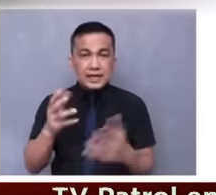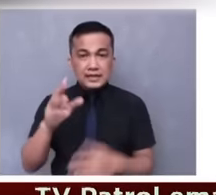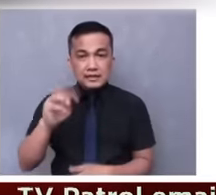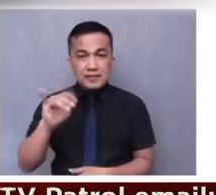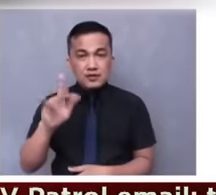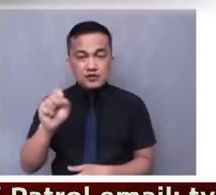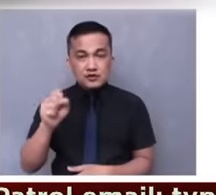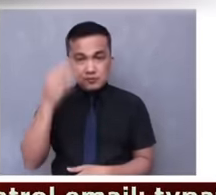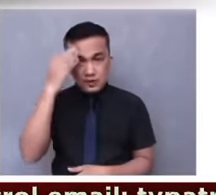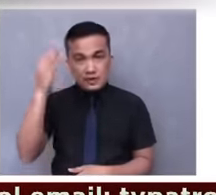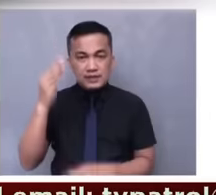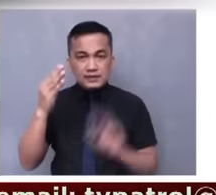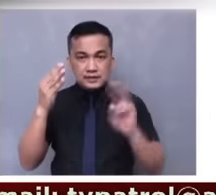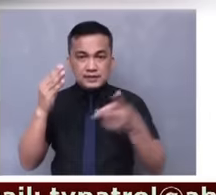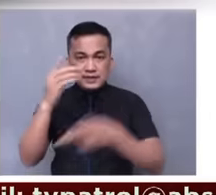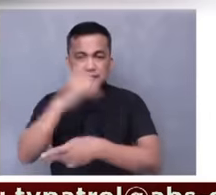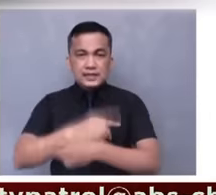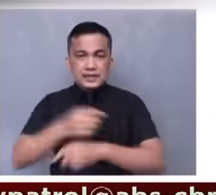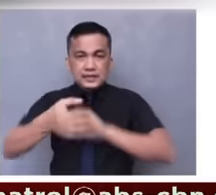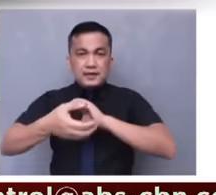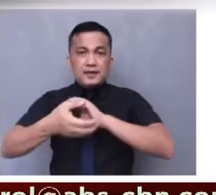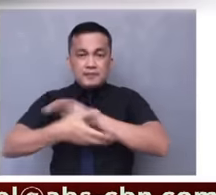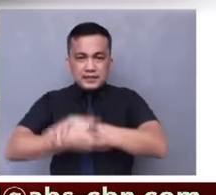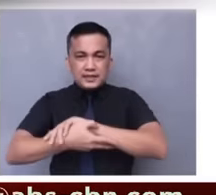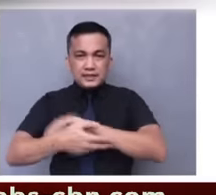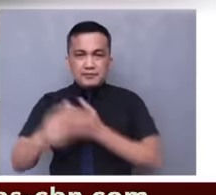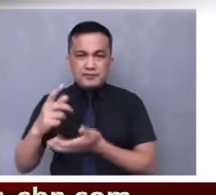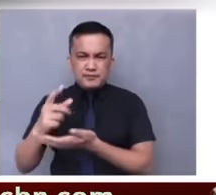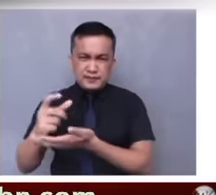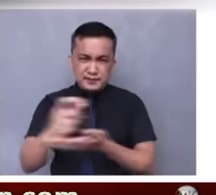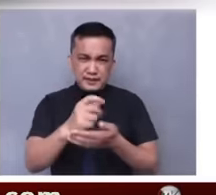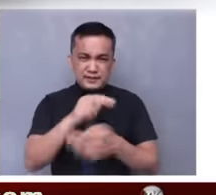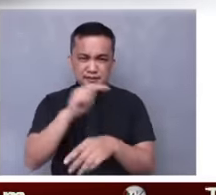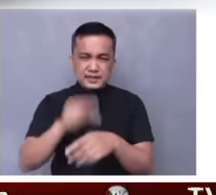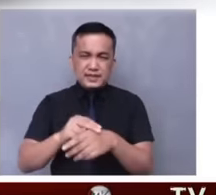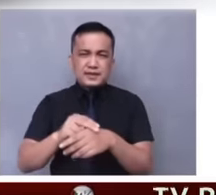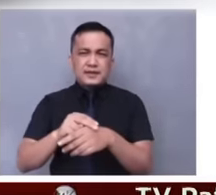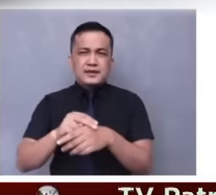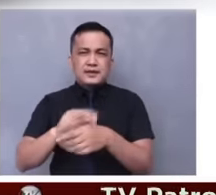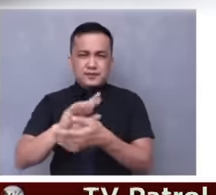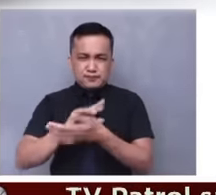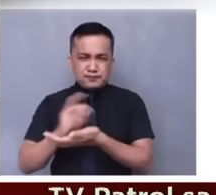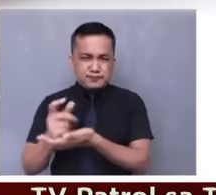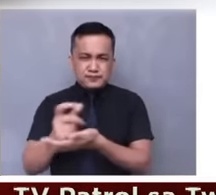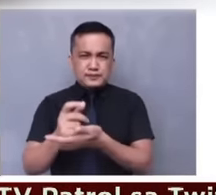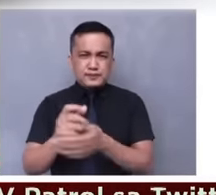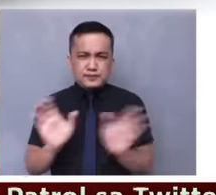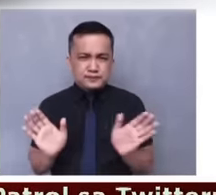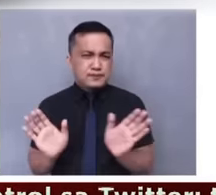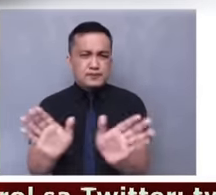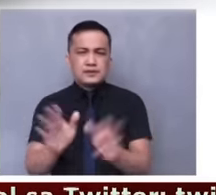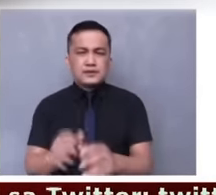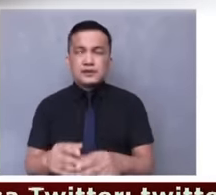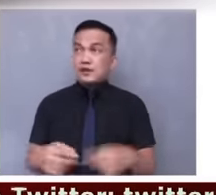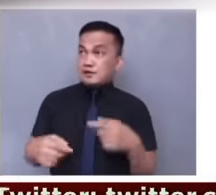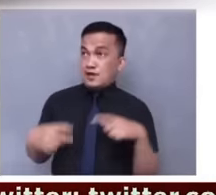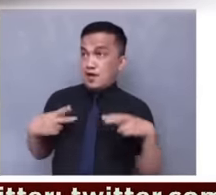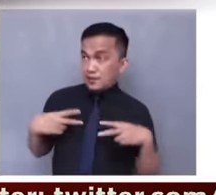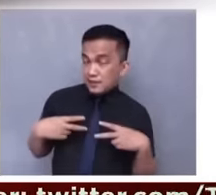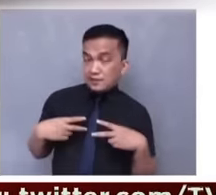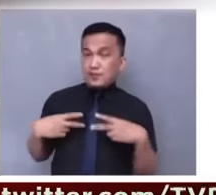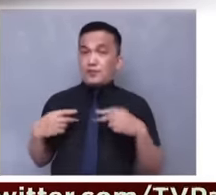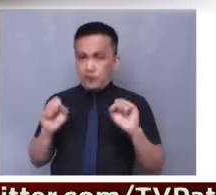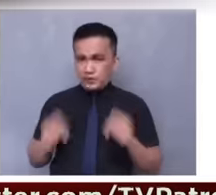araw ng Bayanihan Bakunahan National COVID Vaccination Drive. Dahil holiday, pwede naman po siya. Kasi nga po may bagong variant